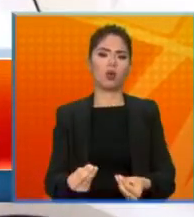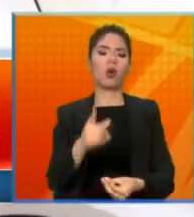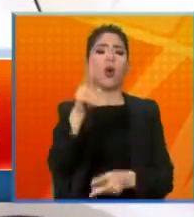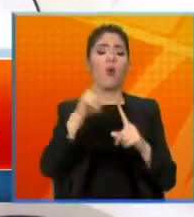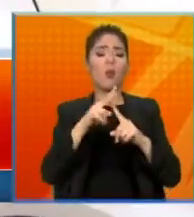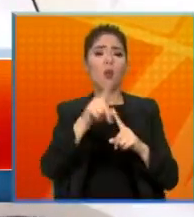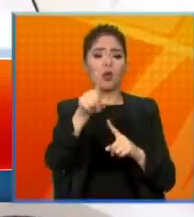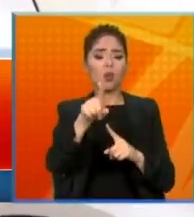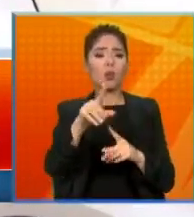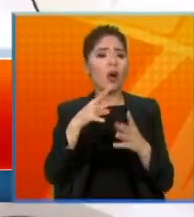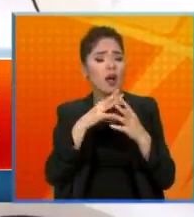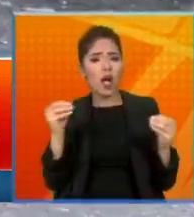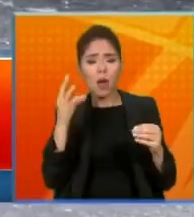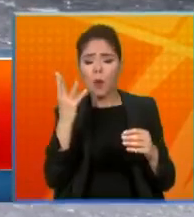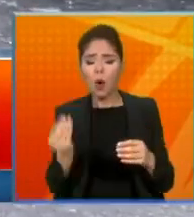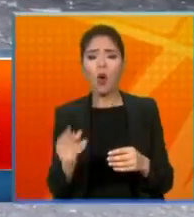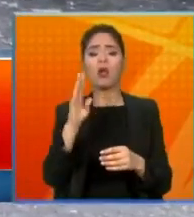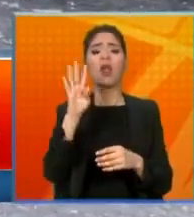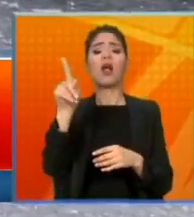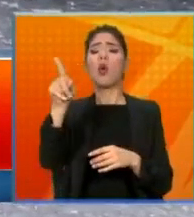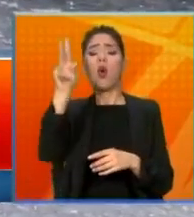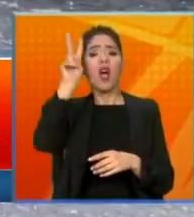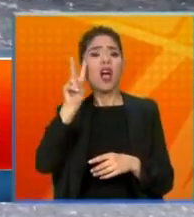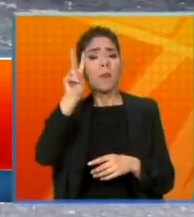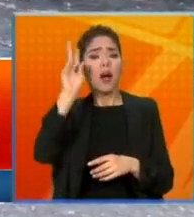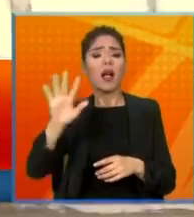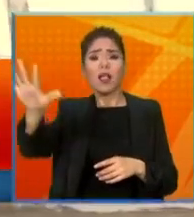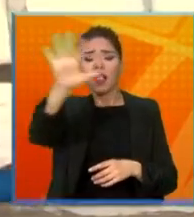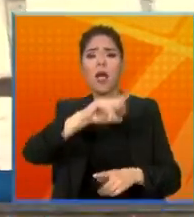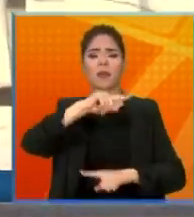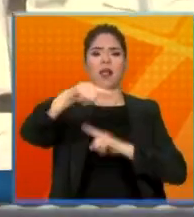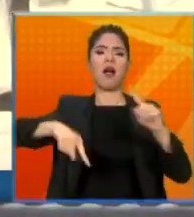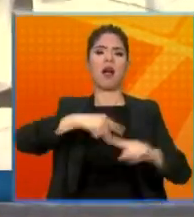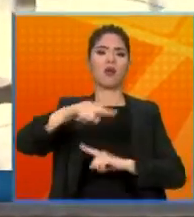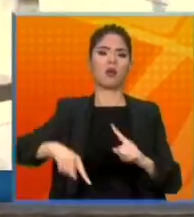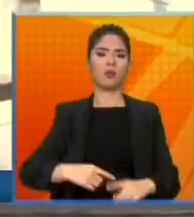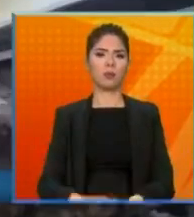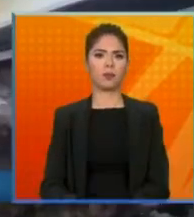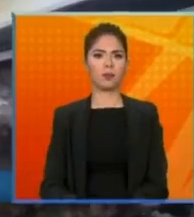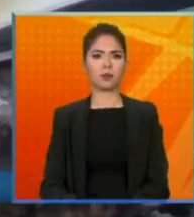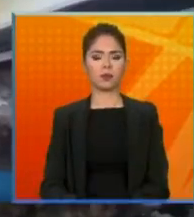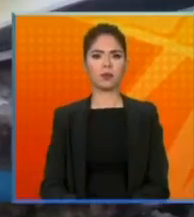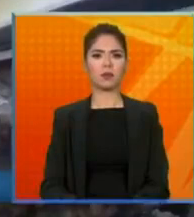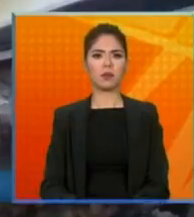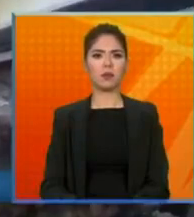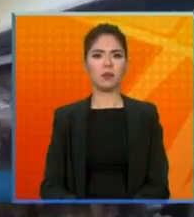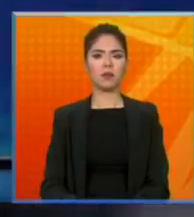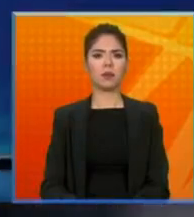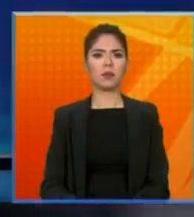Polis şimdi izini kaybettirmeyi başaran o şehir eşkıyalarının peşinde. Çok büyük bir tehlike atlattık yani.